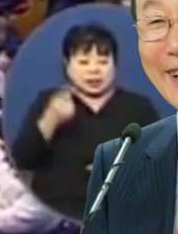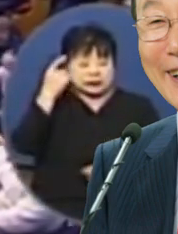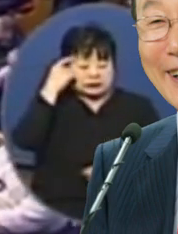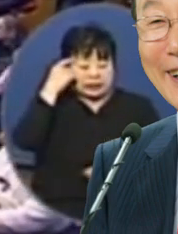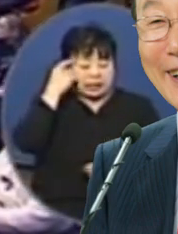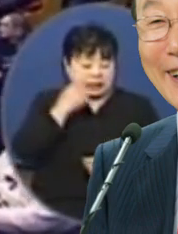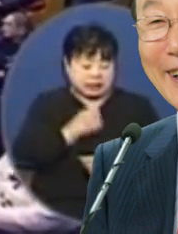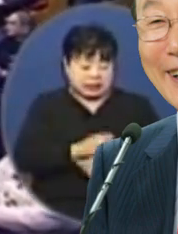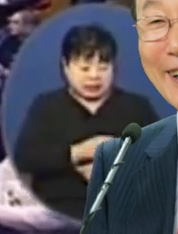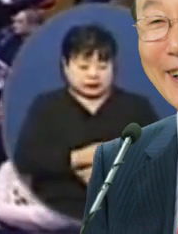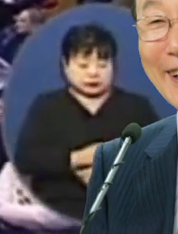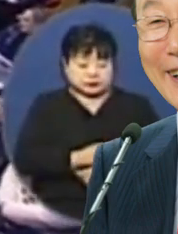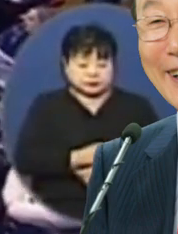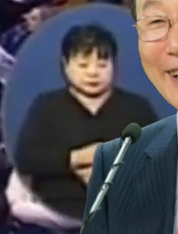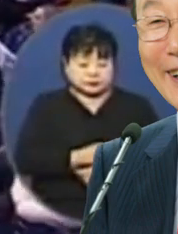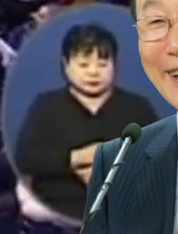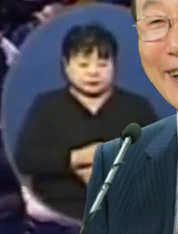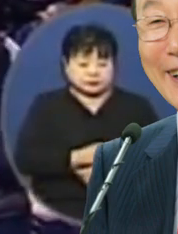상상하가